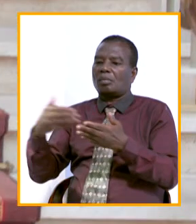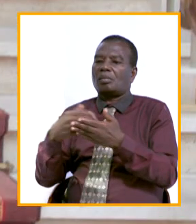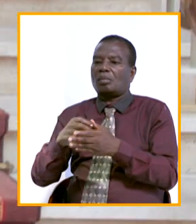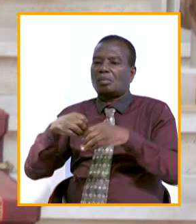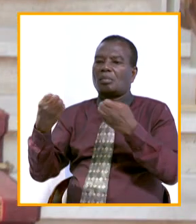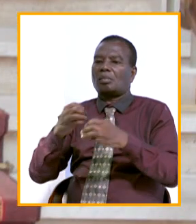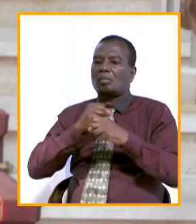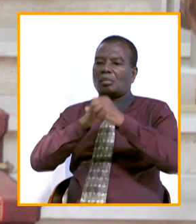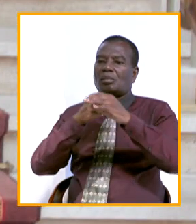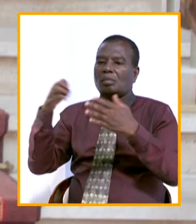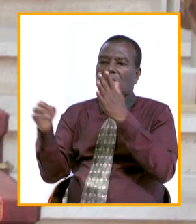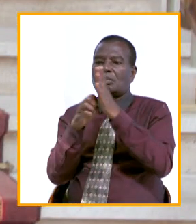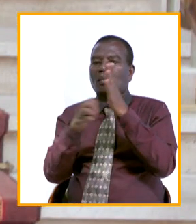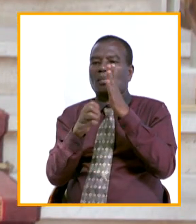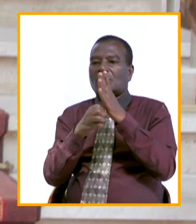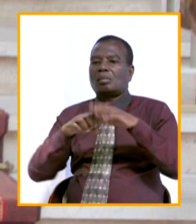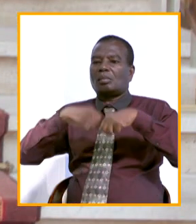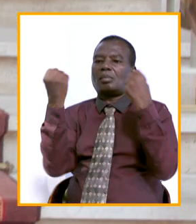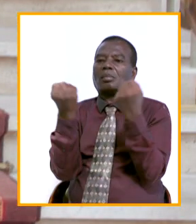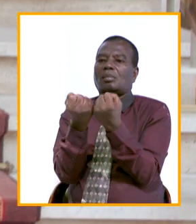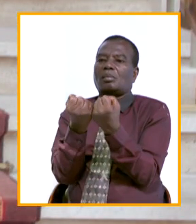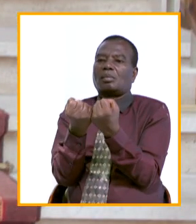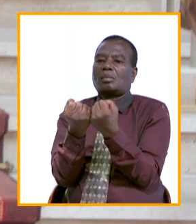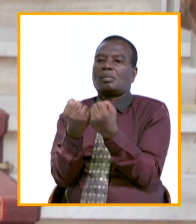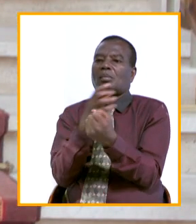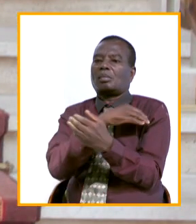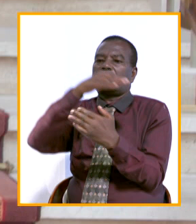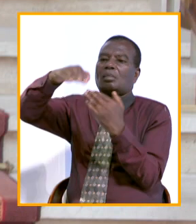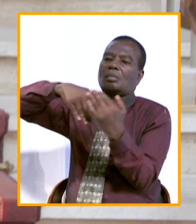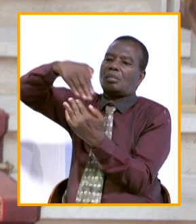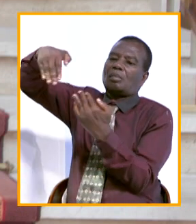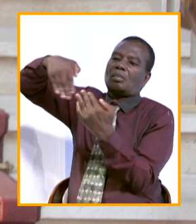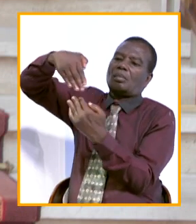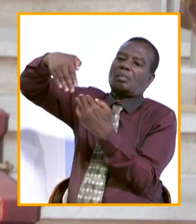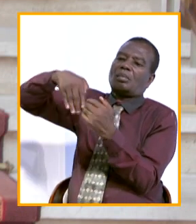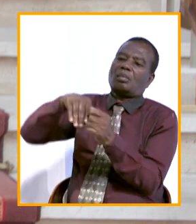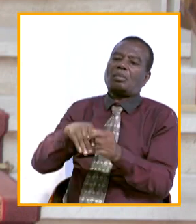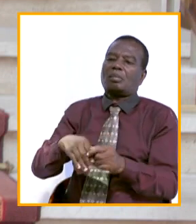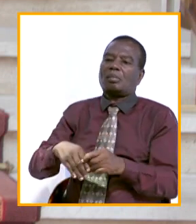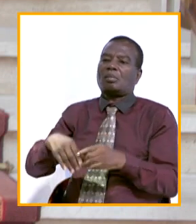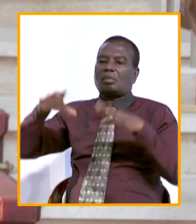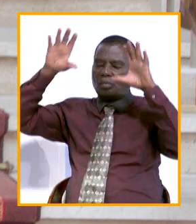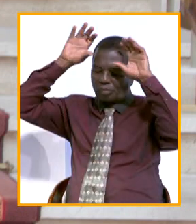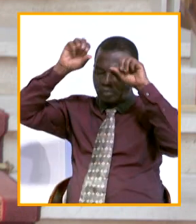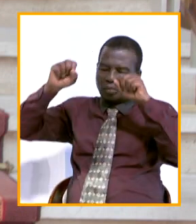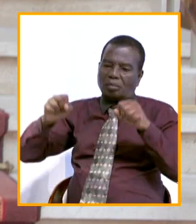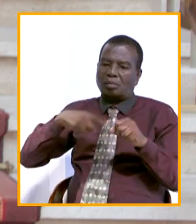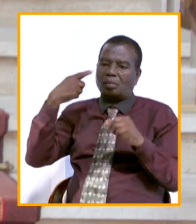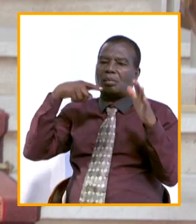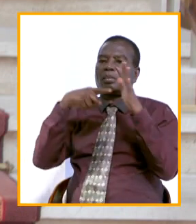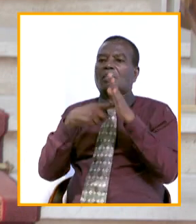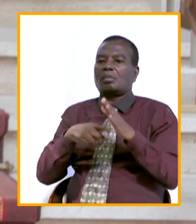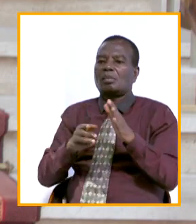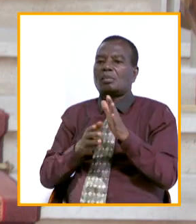sécuritaires, économiques, sociaux et environnementaux. Le chef de l'État, qui a marqué